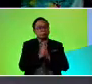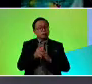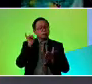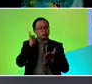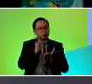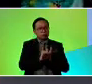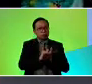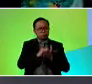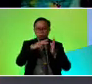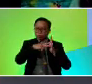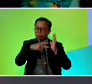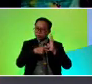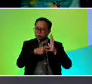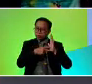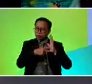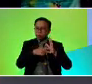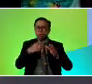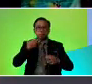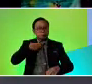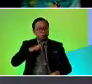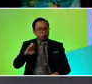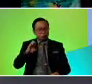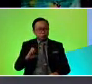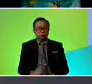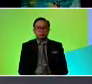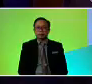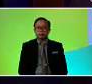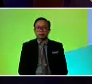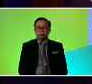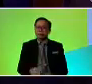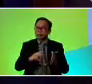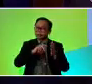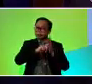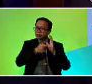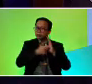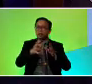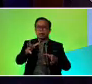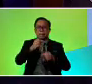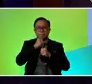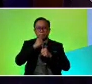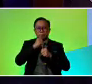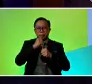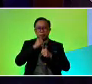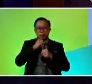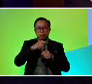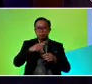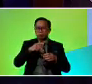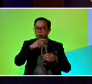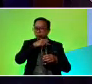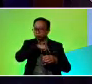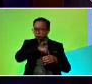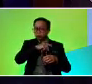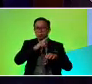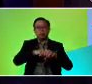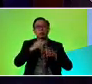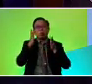sedikit sebanyak maksud eksploitasi ya betul ya kata kunci tadi mengambil kesempatan kita terhadap atas orang